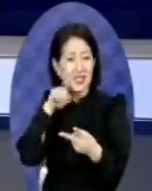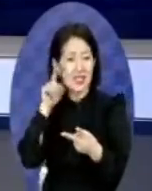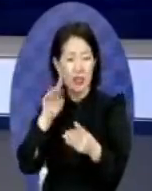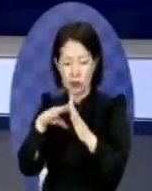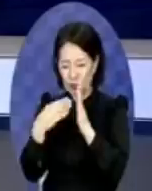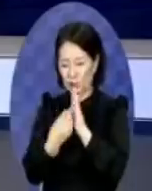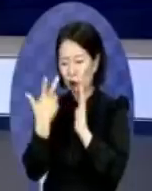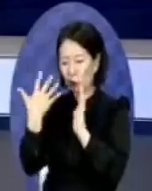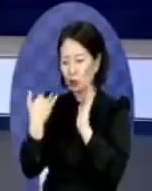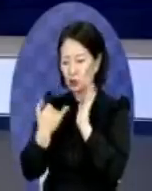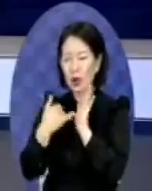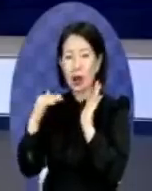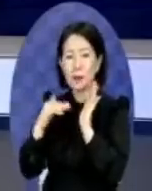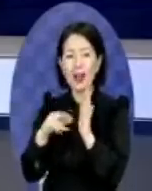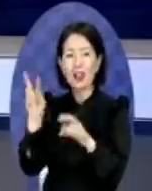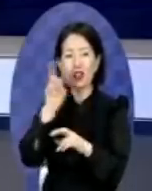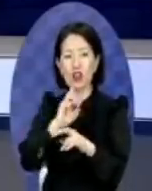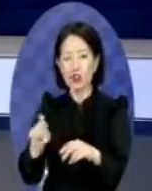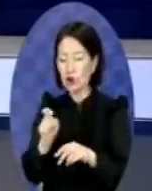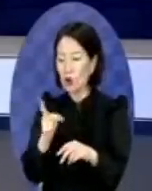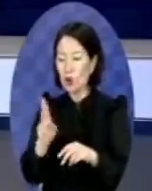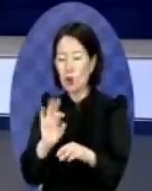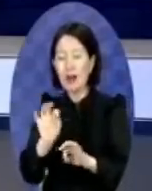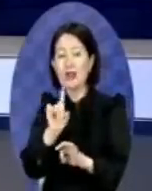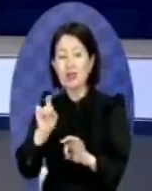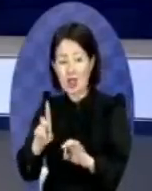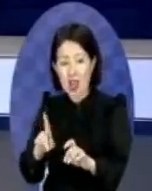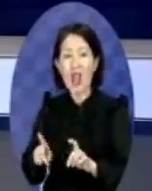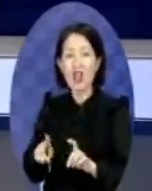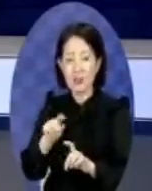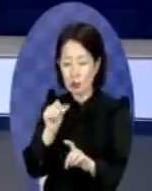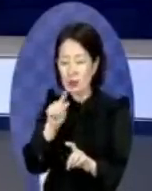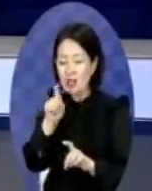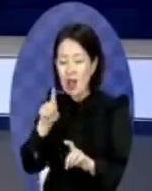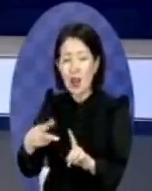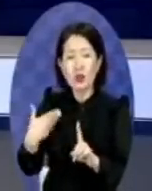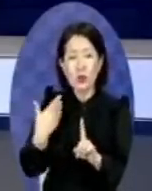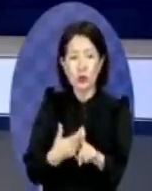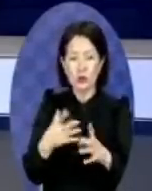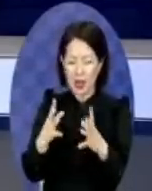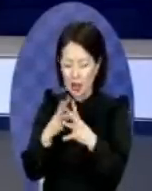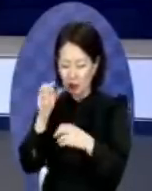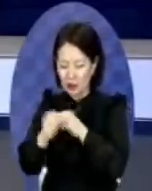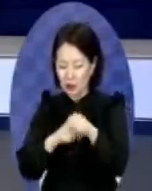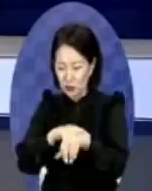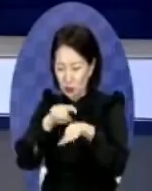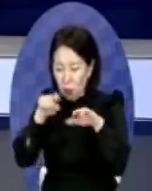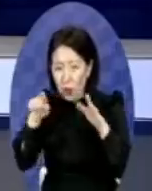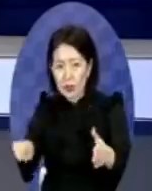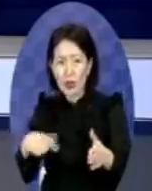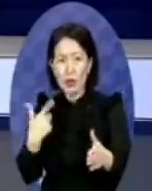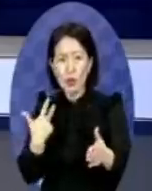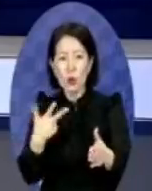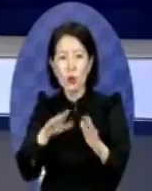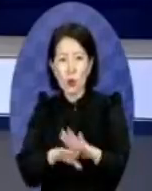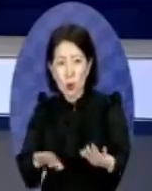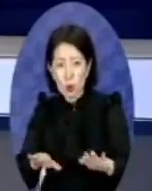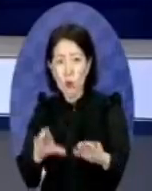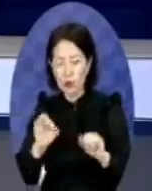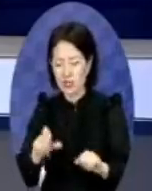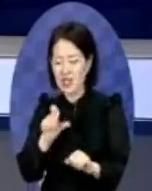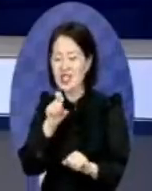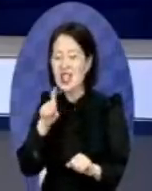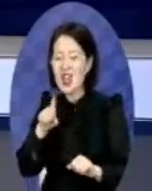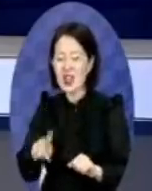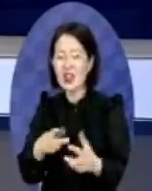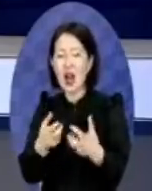мянган долларын хүүгүү зээл олгох, хэрэг уг гэр бүл 10 жилийн дотор 3 хүүхэдтэй болох юм бол тэрхүү зээлээс нь чөлөөлөх,